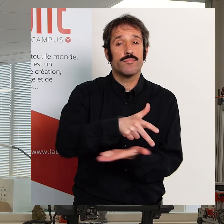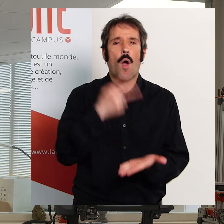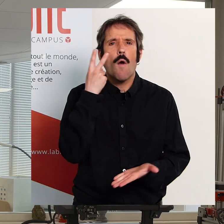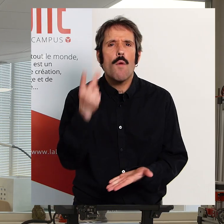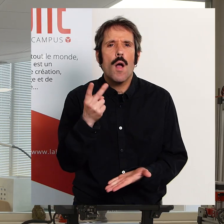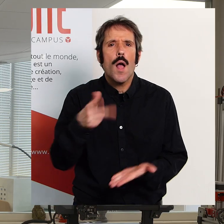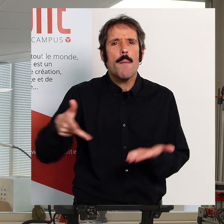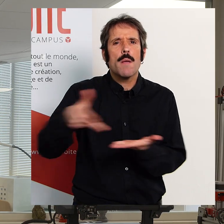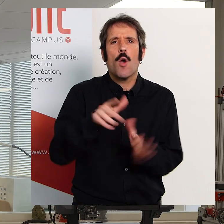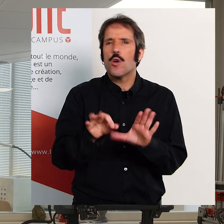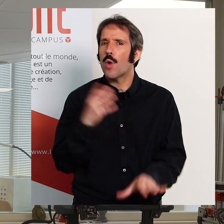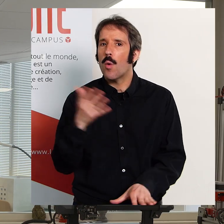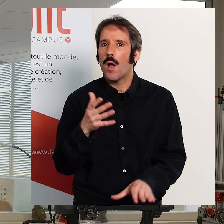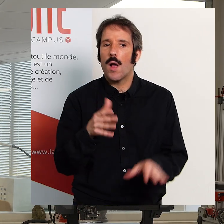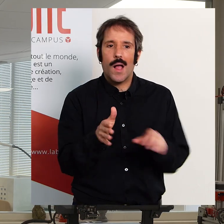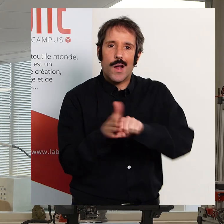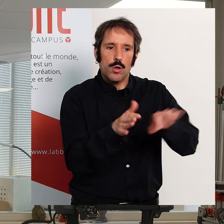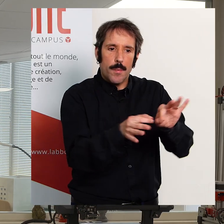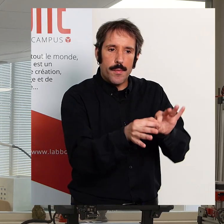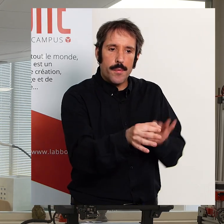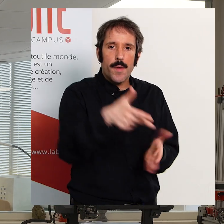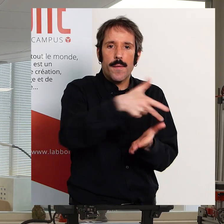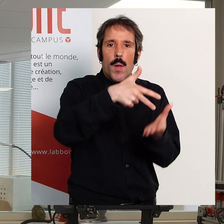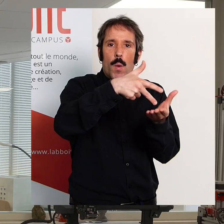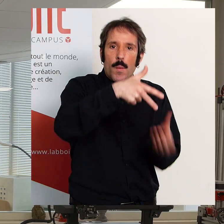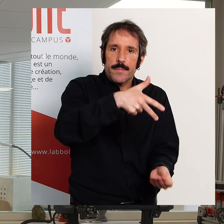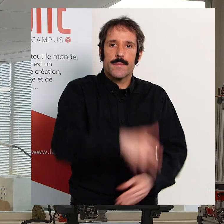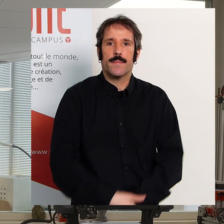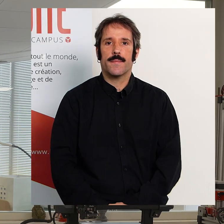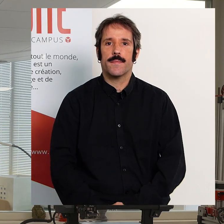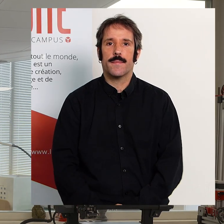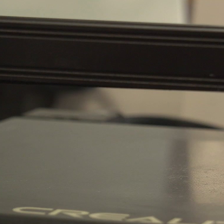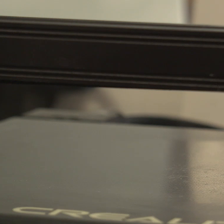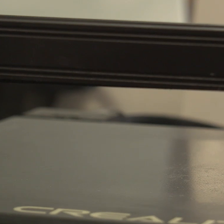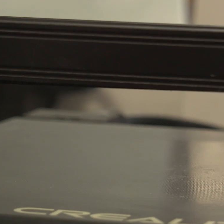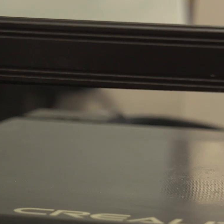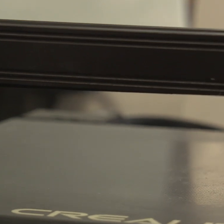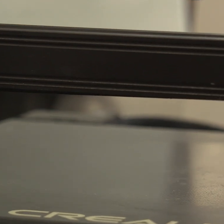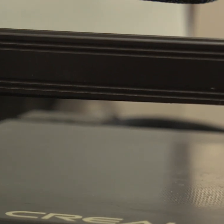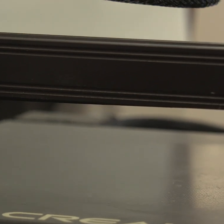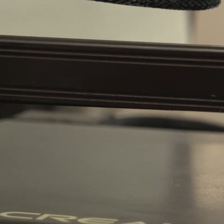L'impression débute. Vous voyez que l'imprimante choisit de faire une ligne à gauche pour vider sa buse.